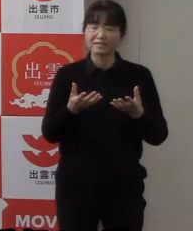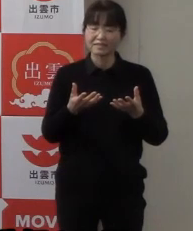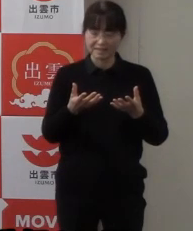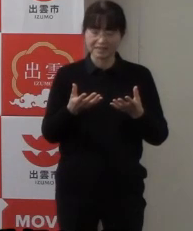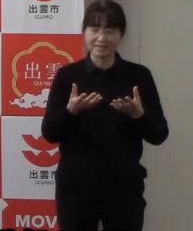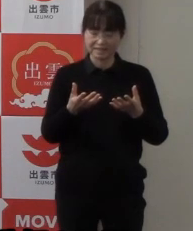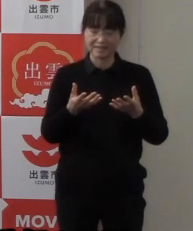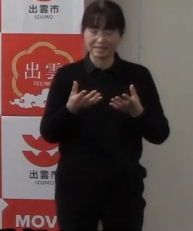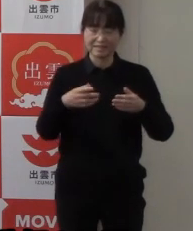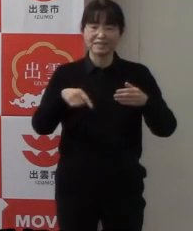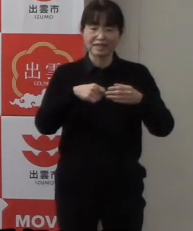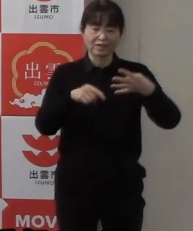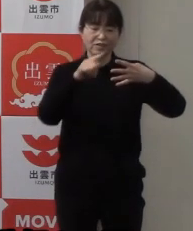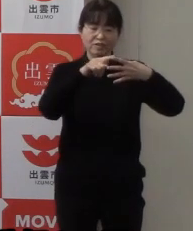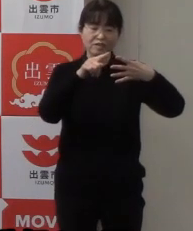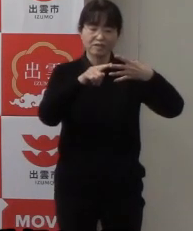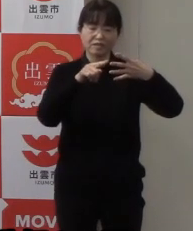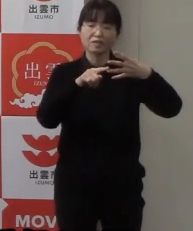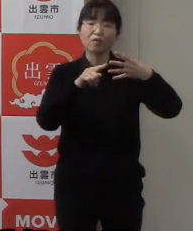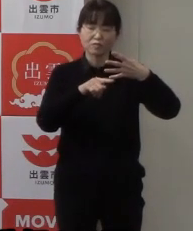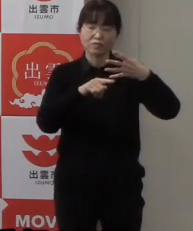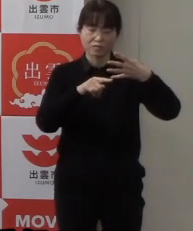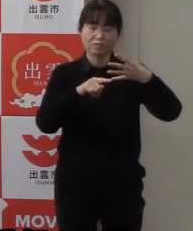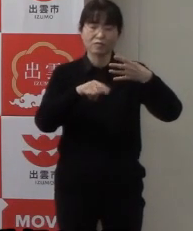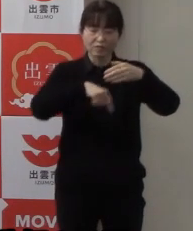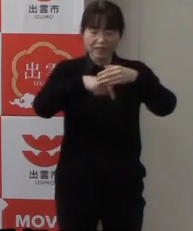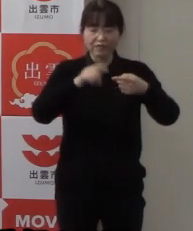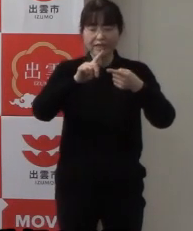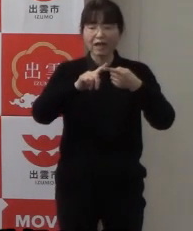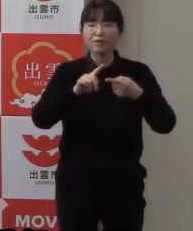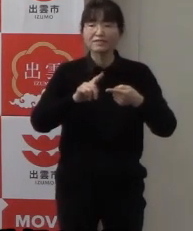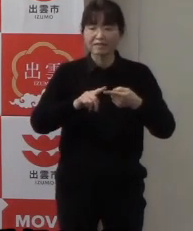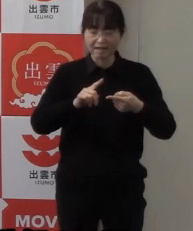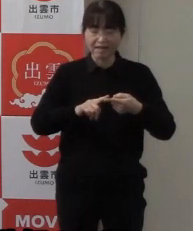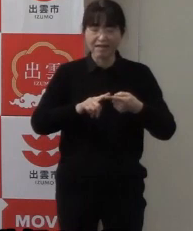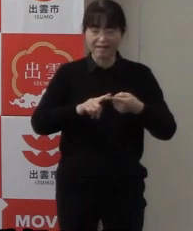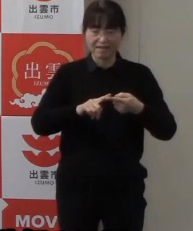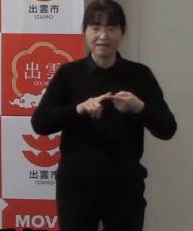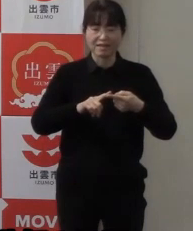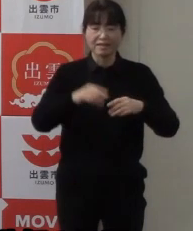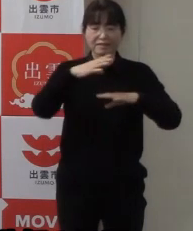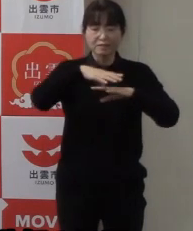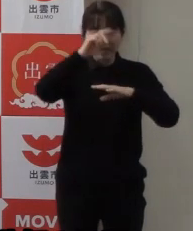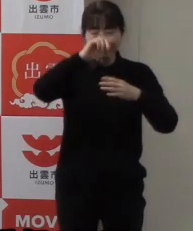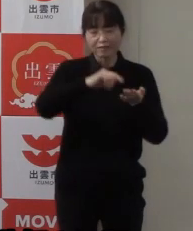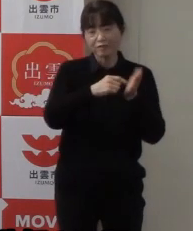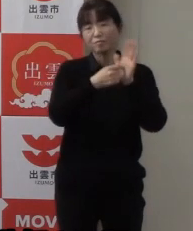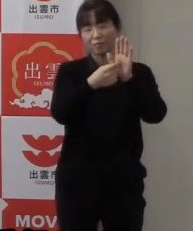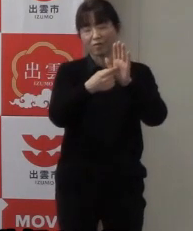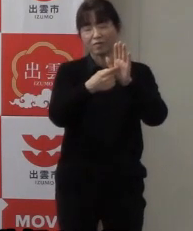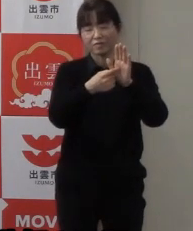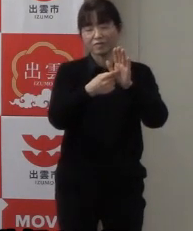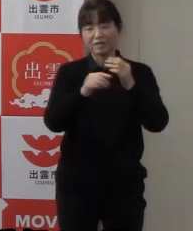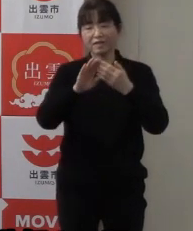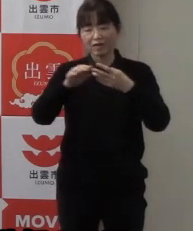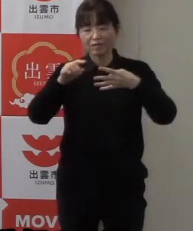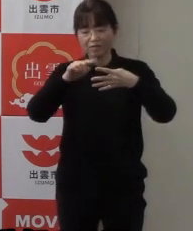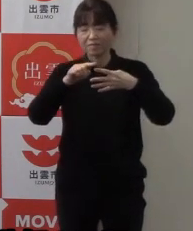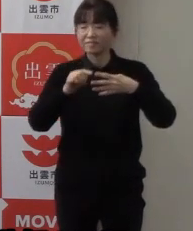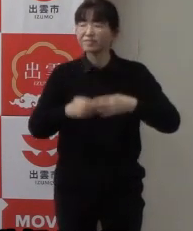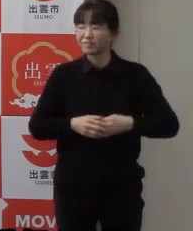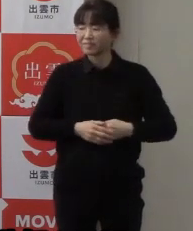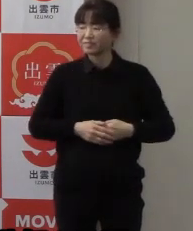ジャンルですね、4つの属性に応じたそれぞれのジャンルをトップページへ誘導をいたします。ここ